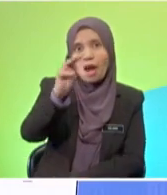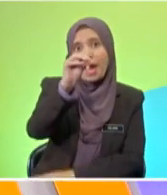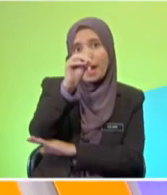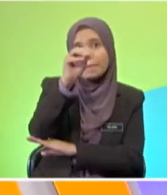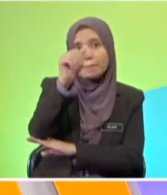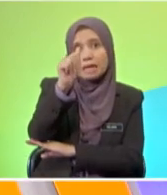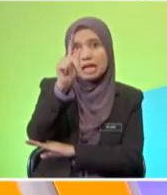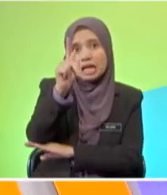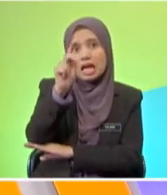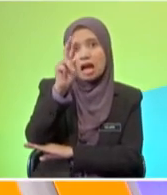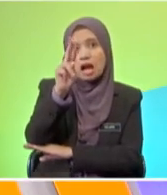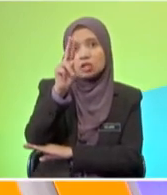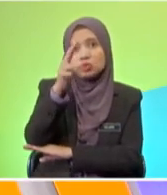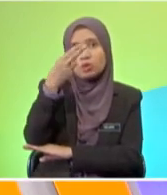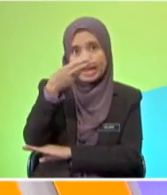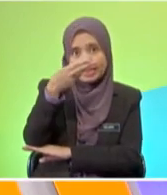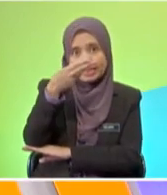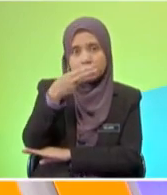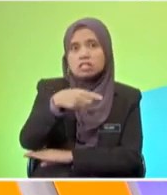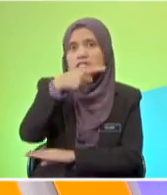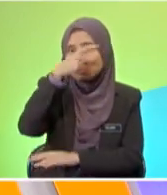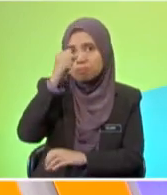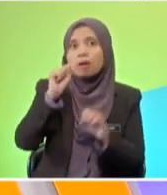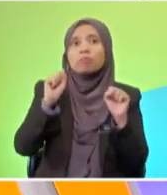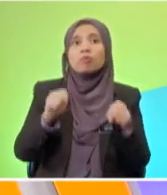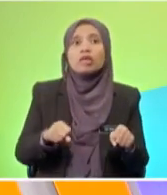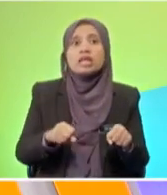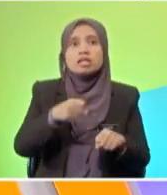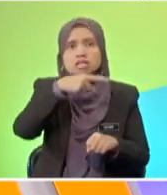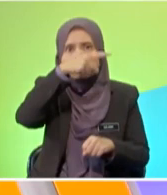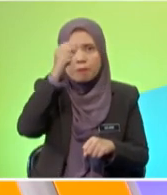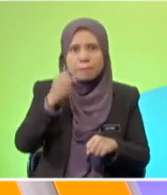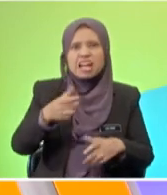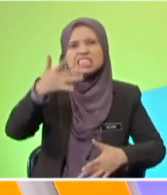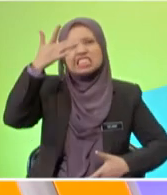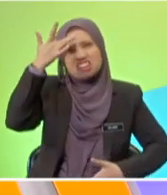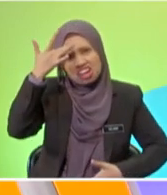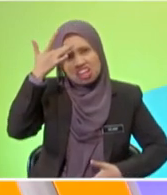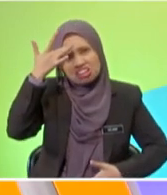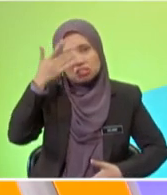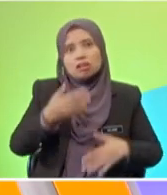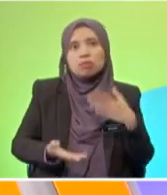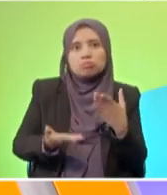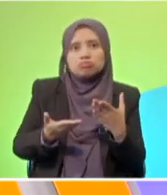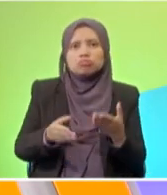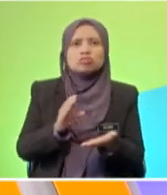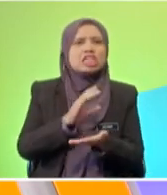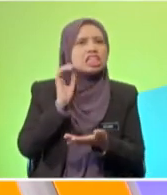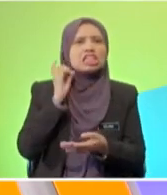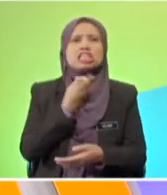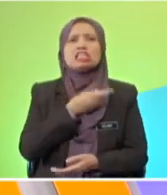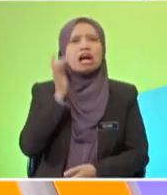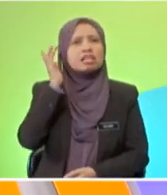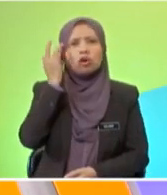boleh mendatangkan penyakit kita tak tahu air itu bersih Suci ataupun tidak Walaupun dia